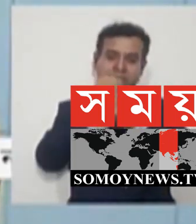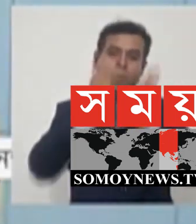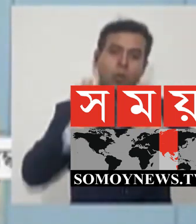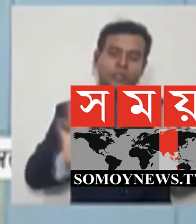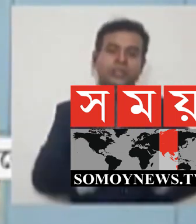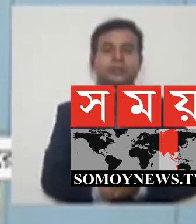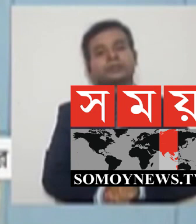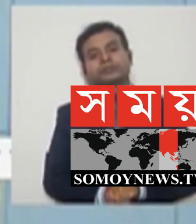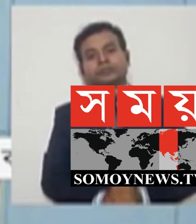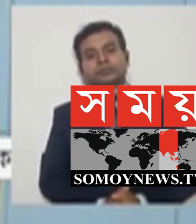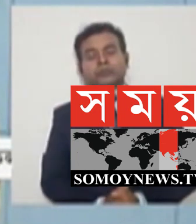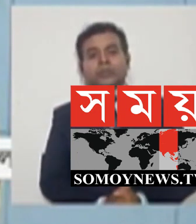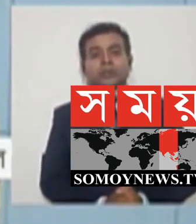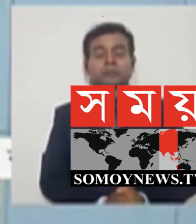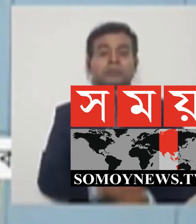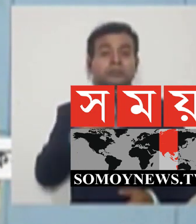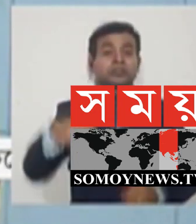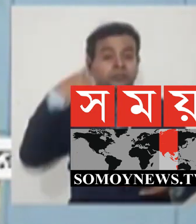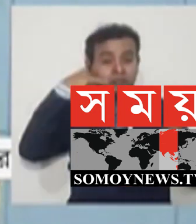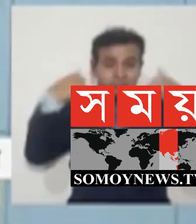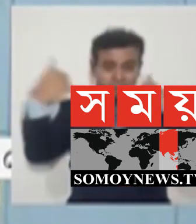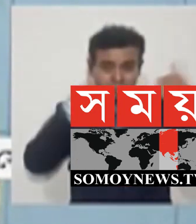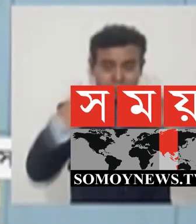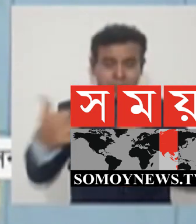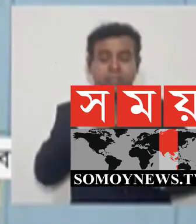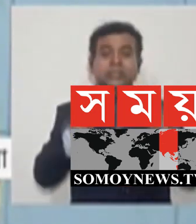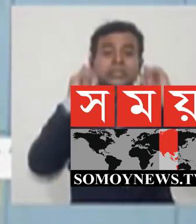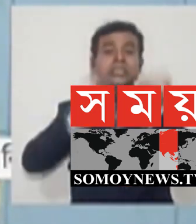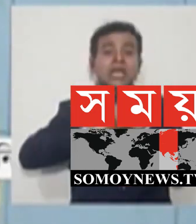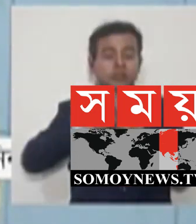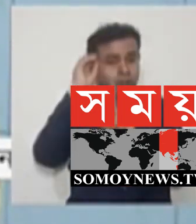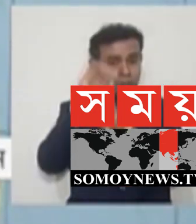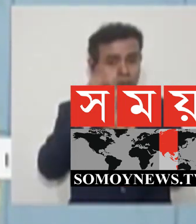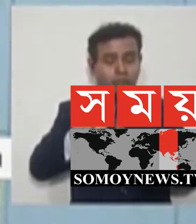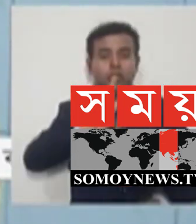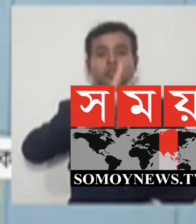হটলাইনের মাধ্যমে আমরা স্বাস্থ্য পরামর্শ দিয়েছি 24 ঘন্টায়